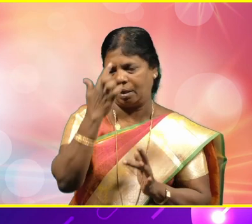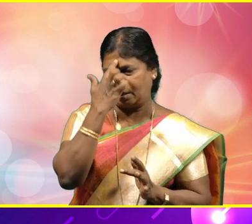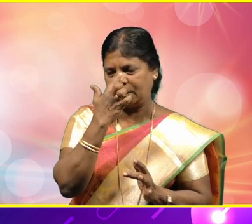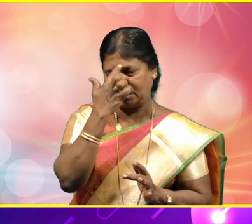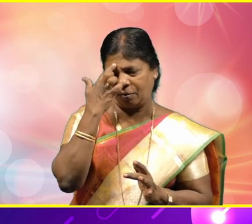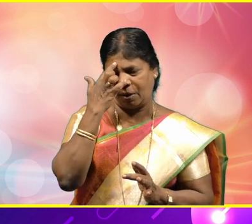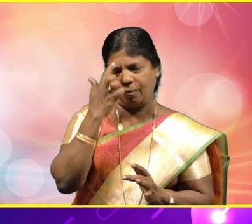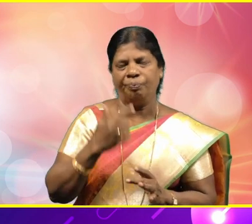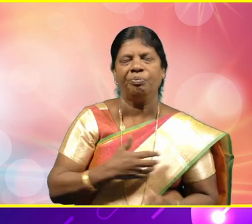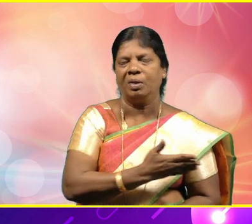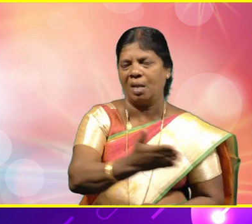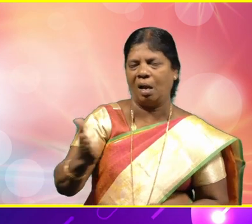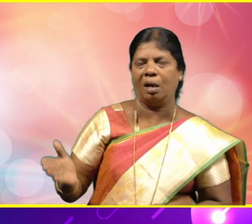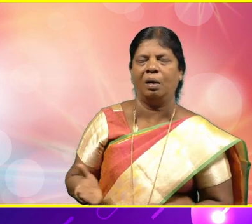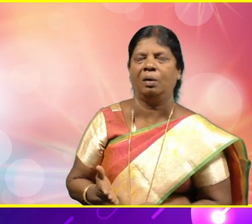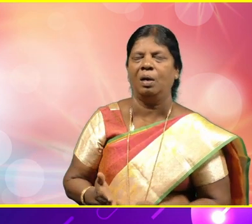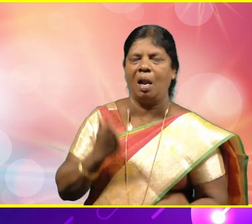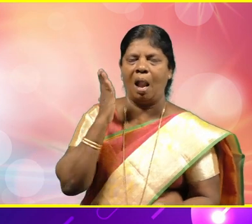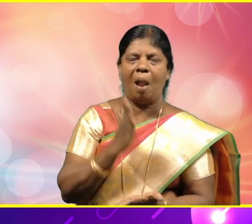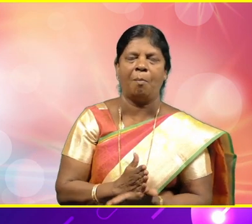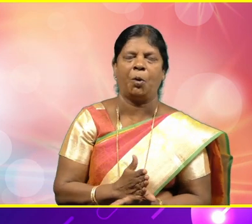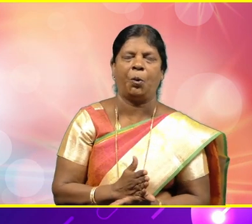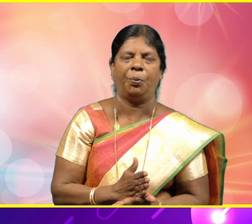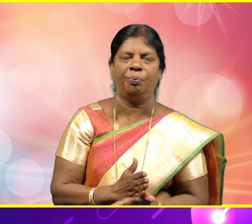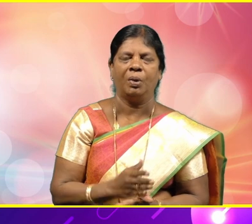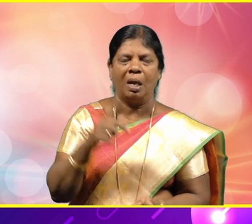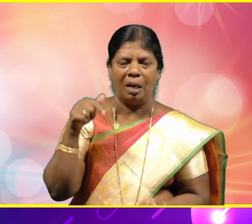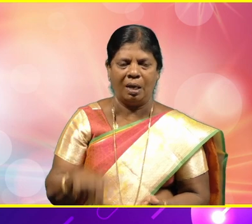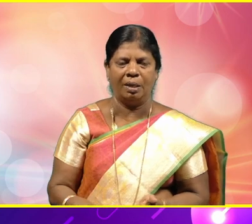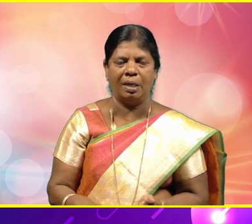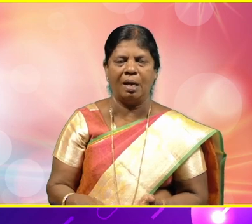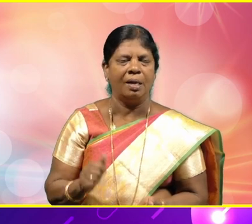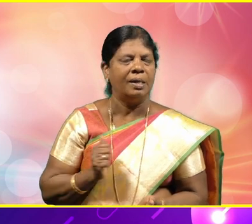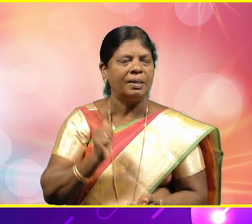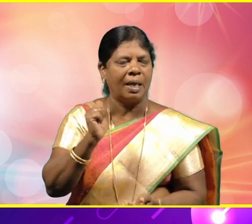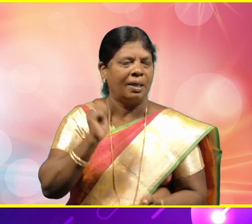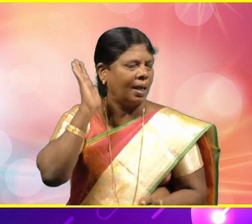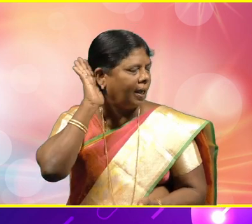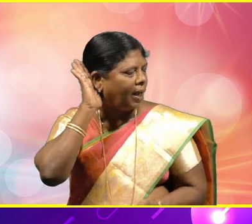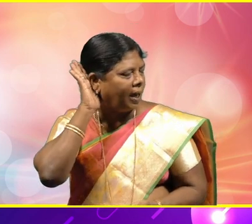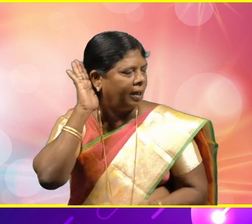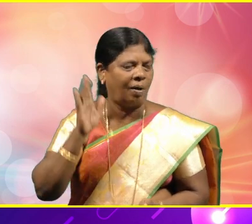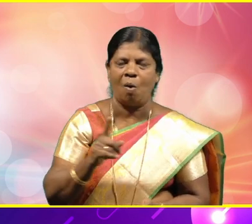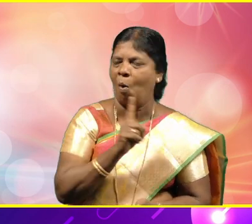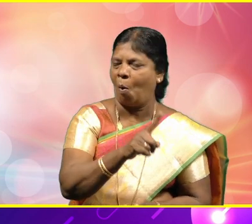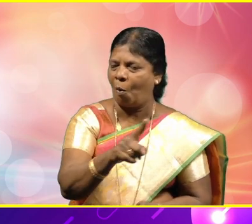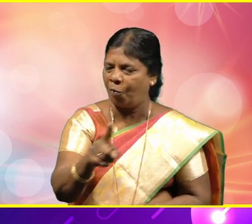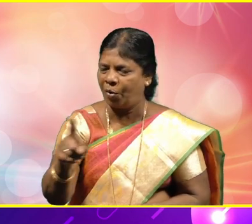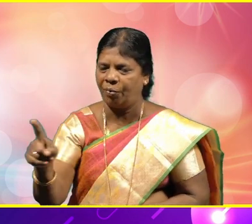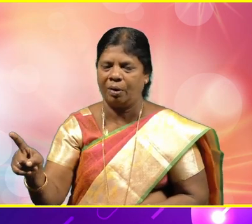கிறிஸ்துவை நாங்கள் நம்புகிறோம். இந்த செய்தியை கேட்ட